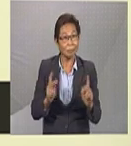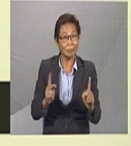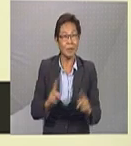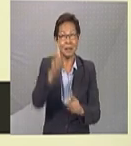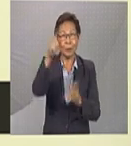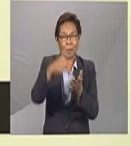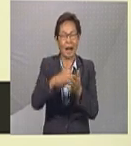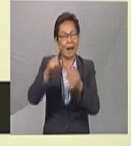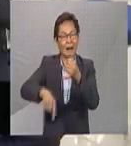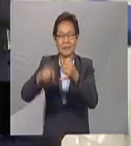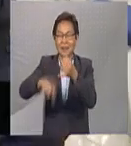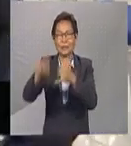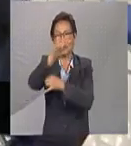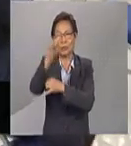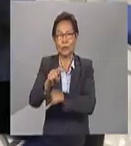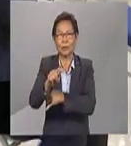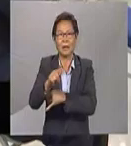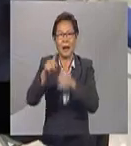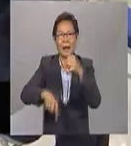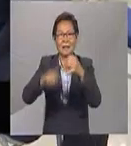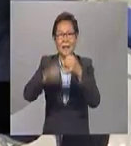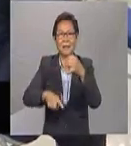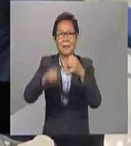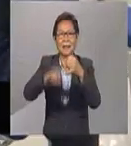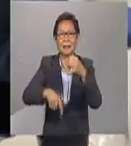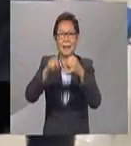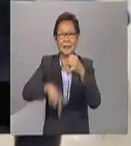Satu yang terakhir. Oh, ya. Mengenai sini pula.